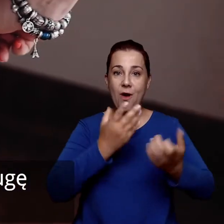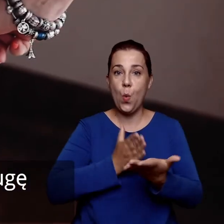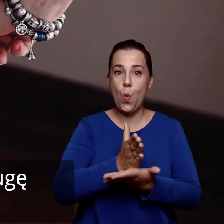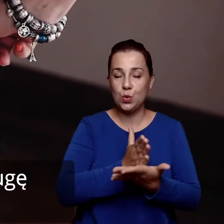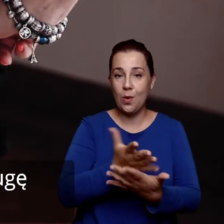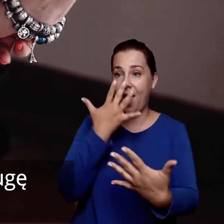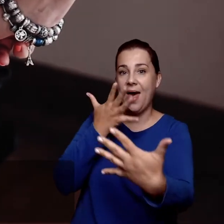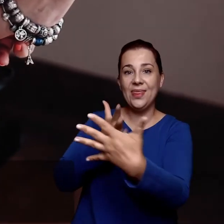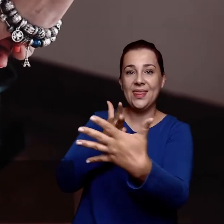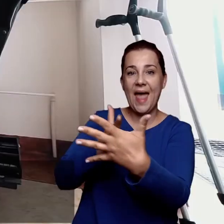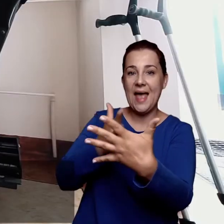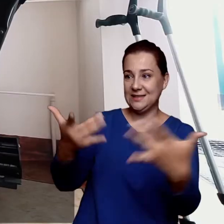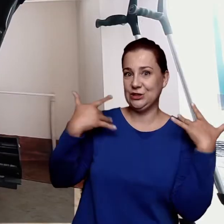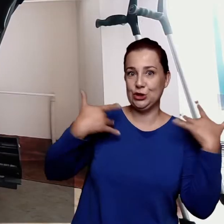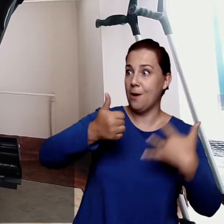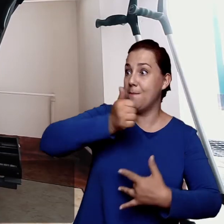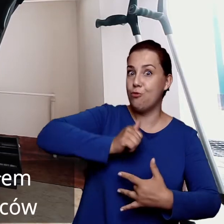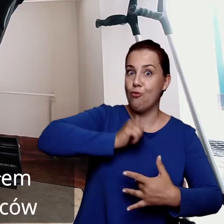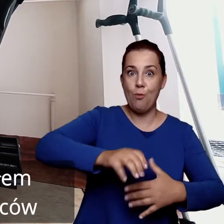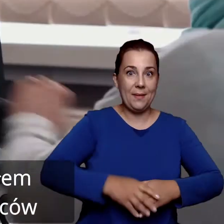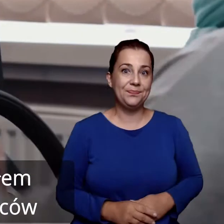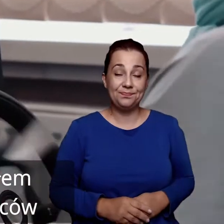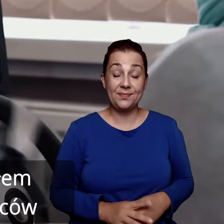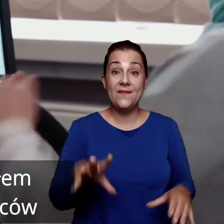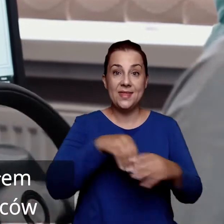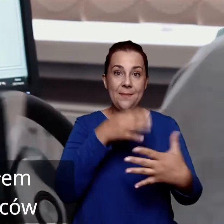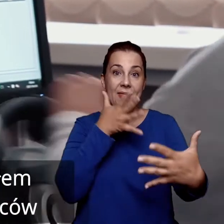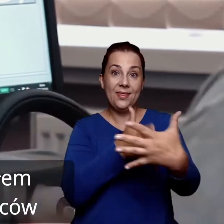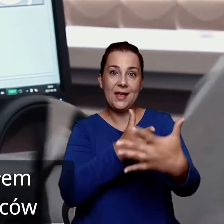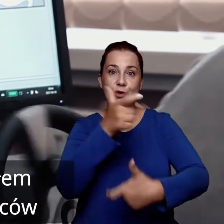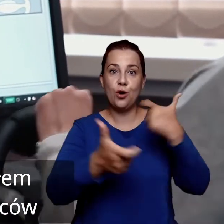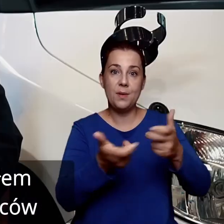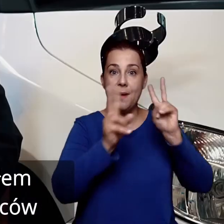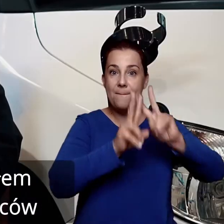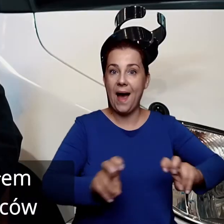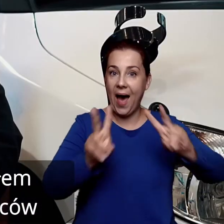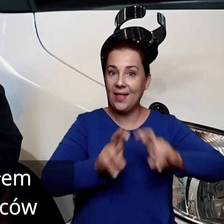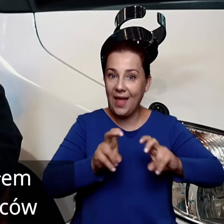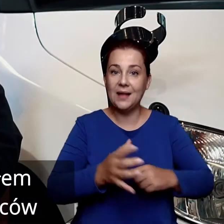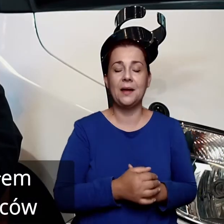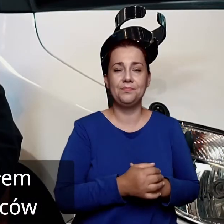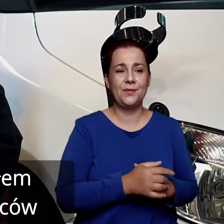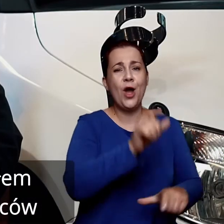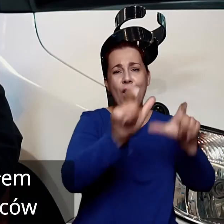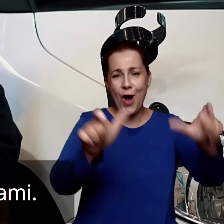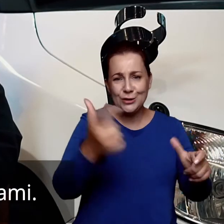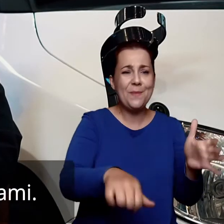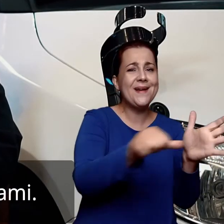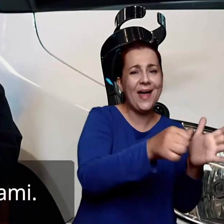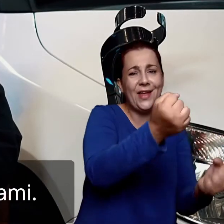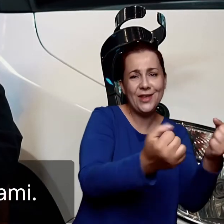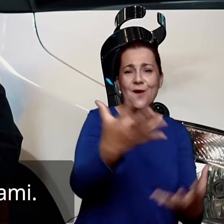funkcjonalnych. W ramach tych testów przeprowadzamy badania z udziałem kandydatów na kierowców, kierowców